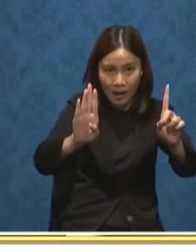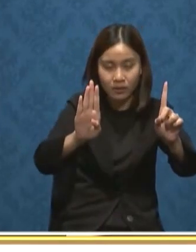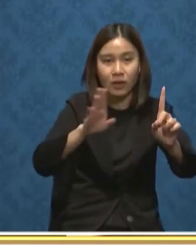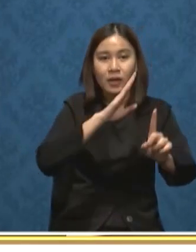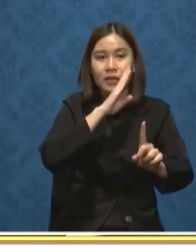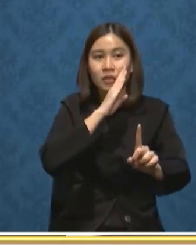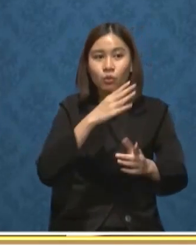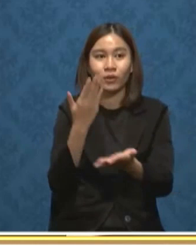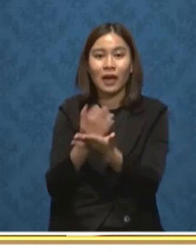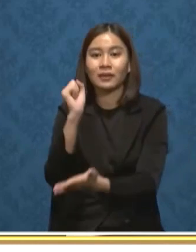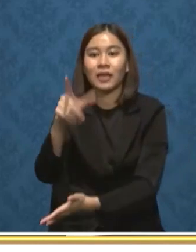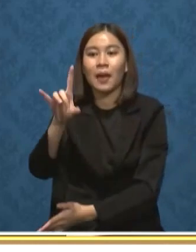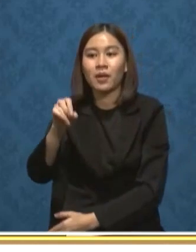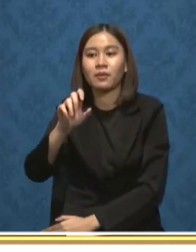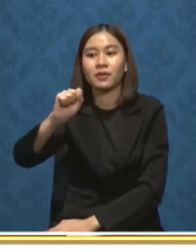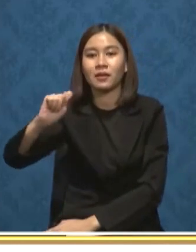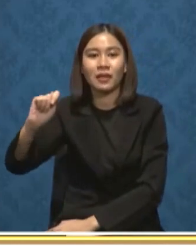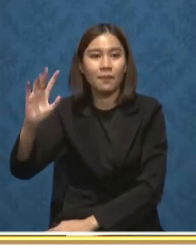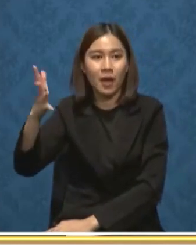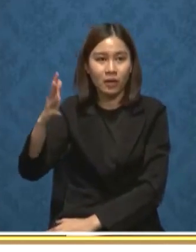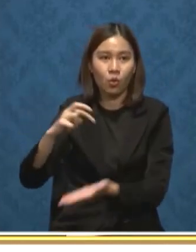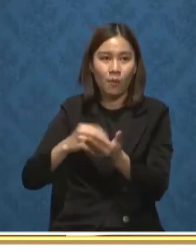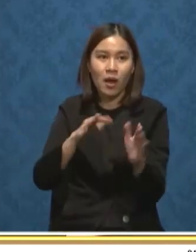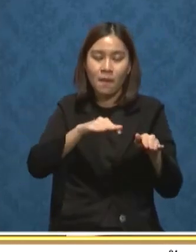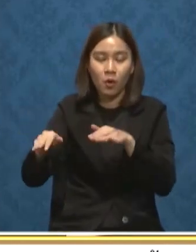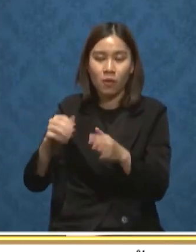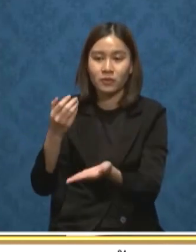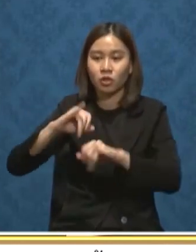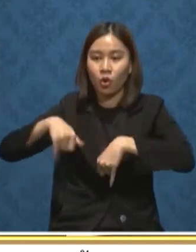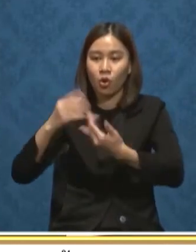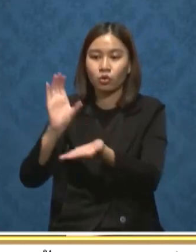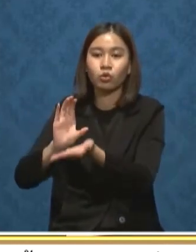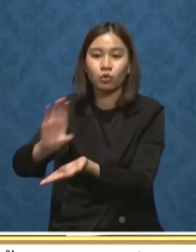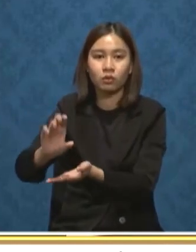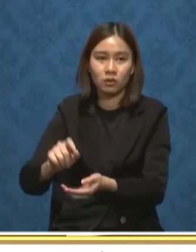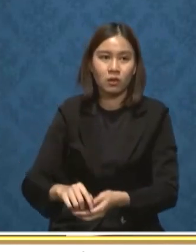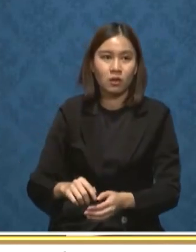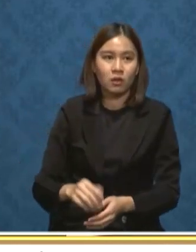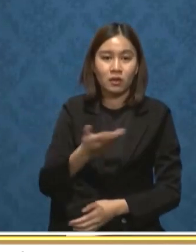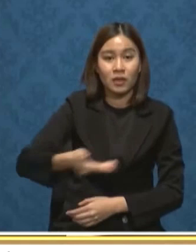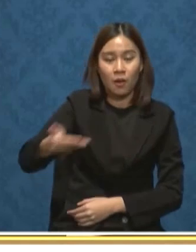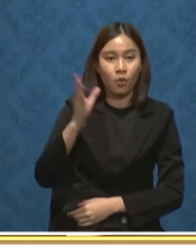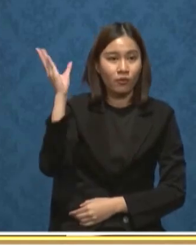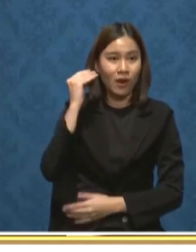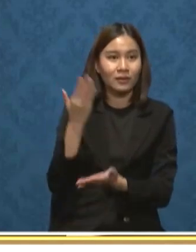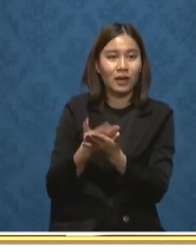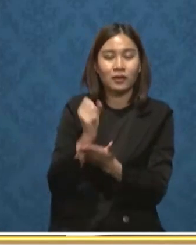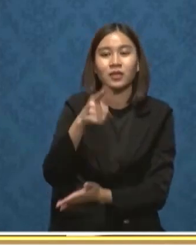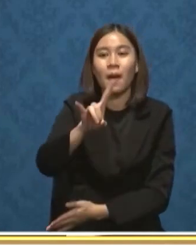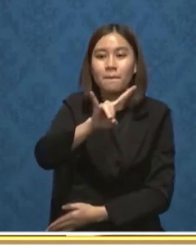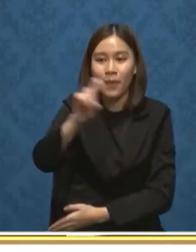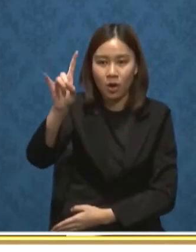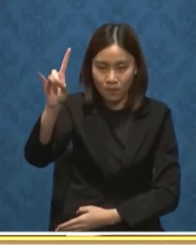ถ้าไม่ต้องจ่าย layout 80 สตาร์ให้เป็ค่าพร้อมจายใหเซือนอนกินประชาชนที่อยทบานทฟงผมอยู่จะจ่ายแค่ 8